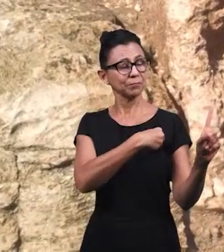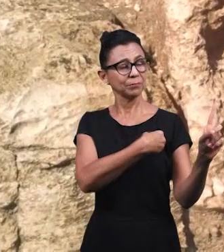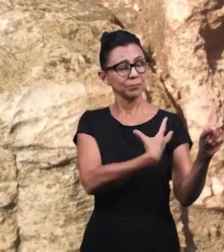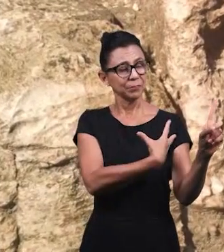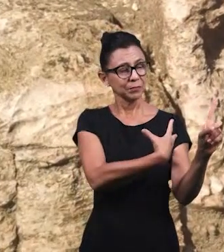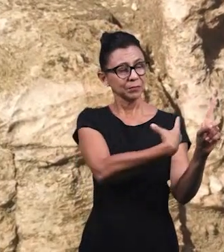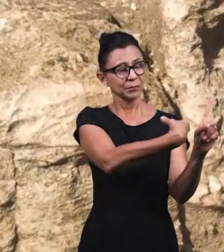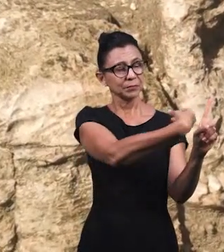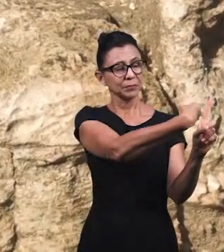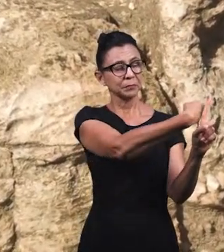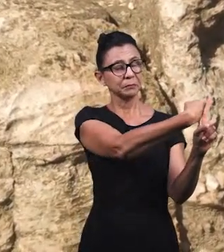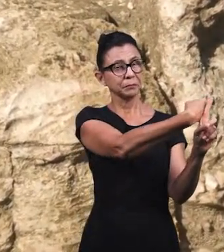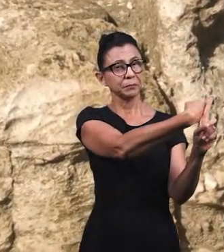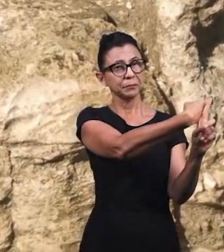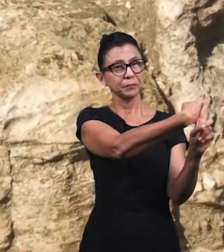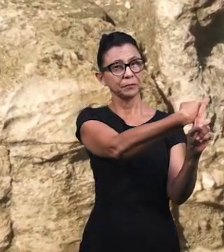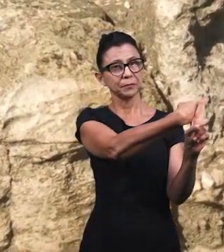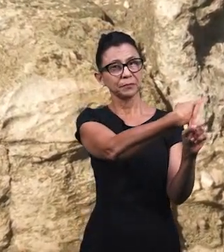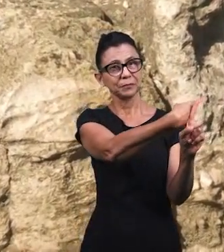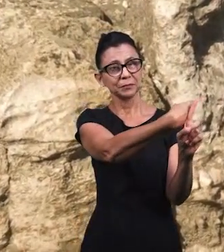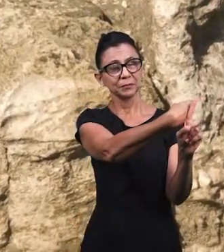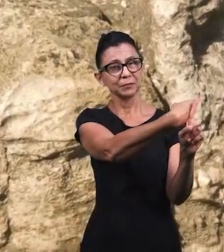но я воскрес.